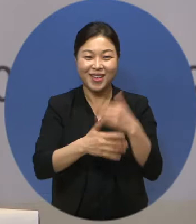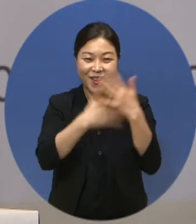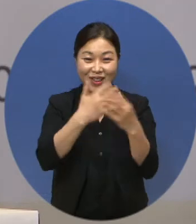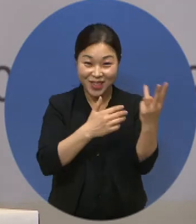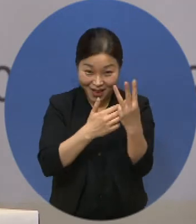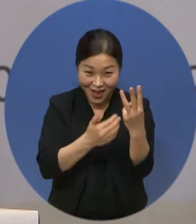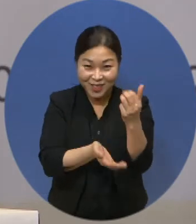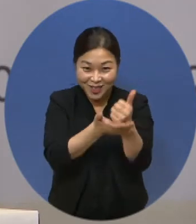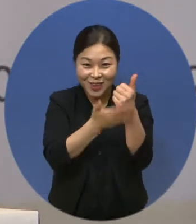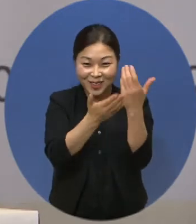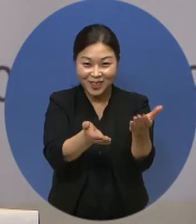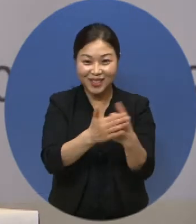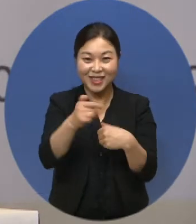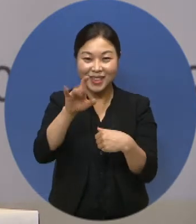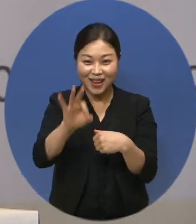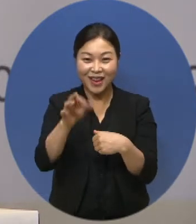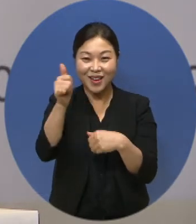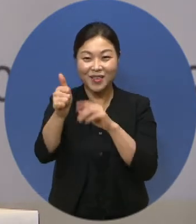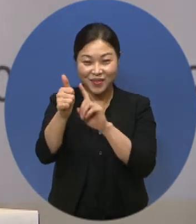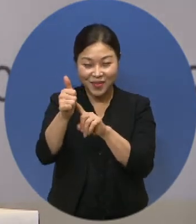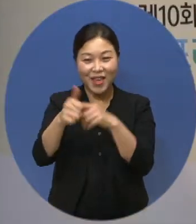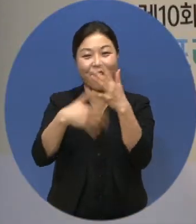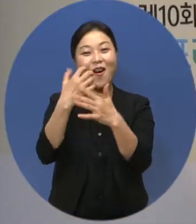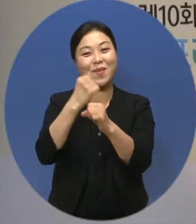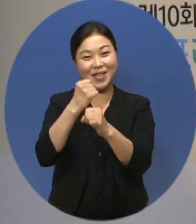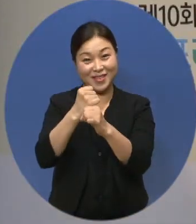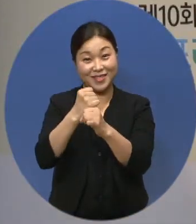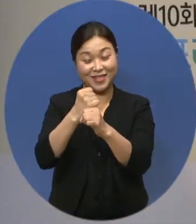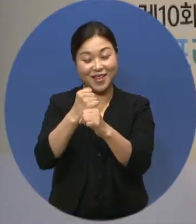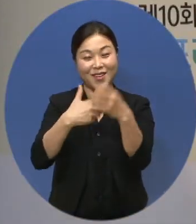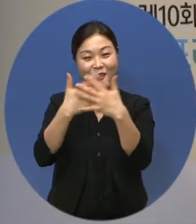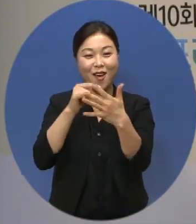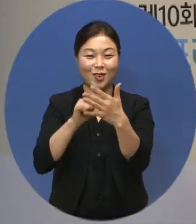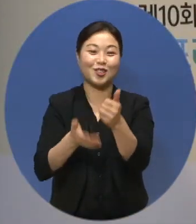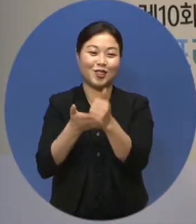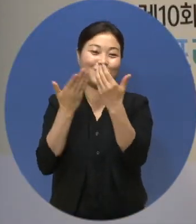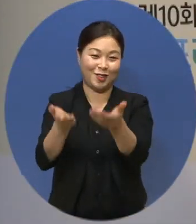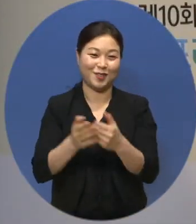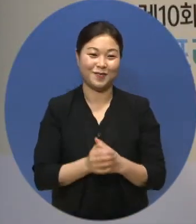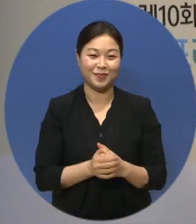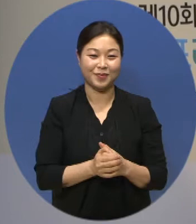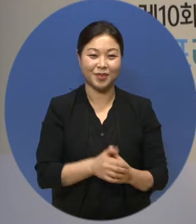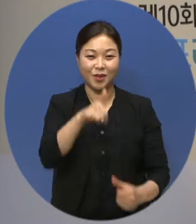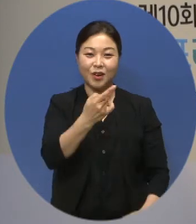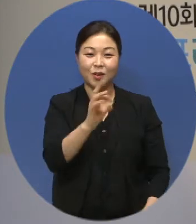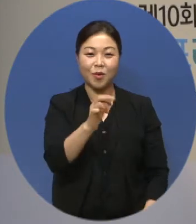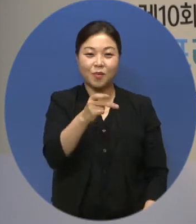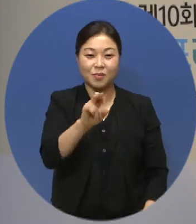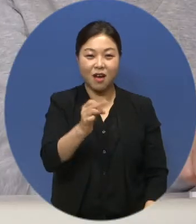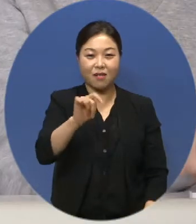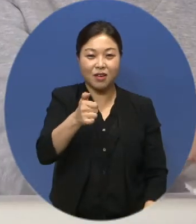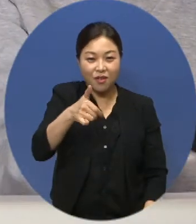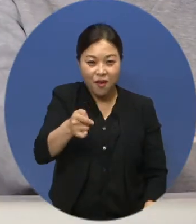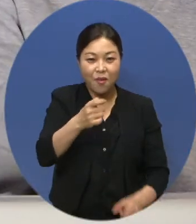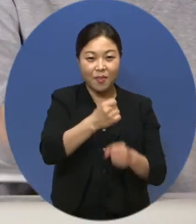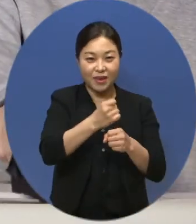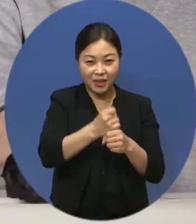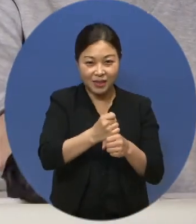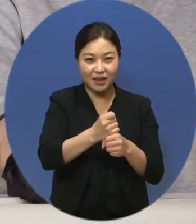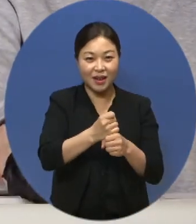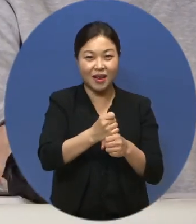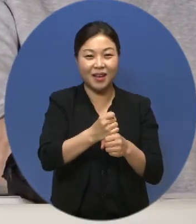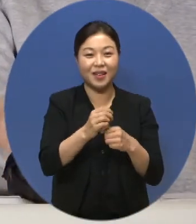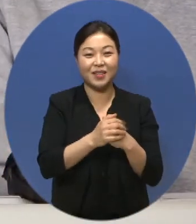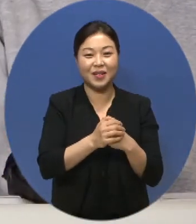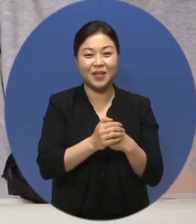작품을 강력 추천하겠습니다. 알겠습니다. 자, 이 공명선거의 박형근 감독님. 저도 새 작품을